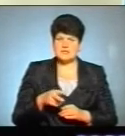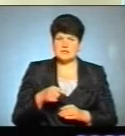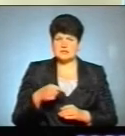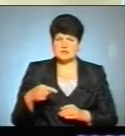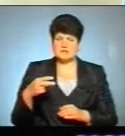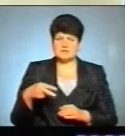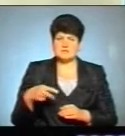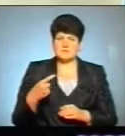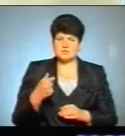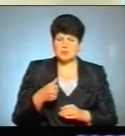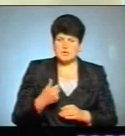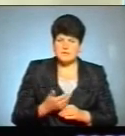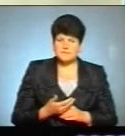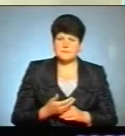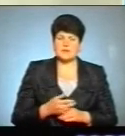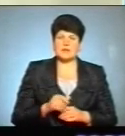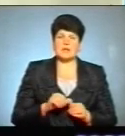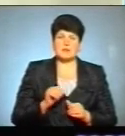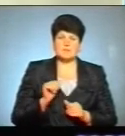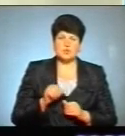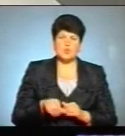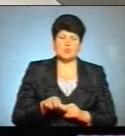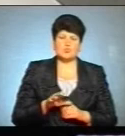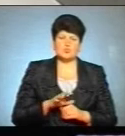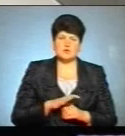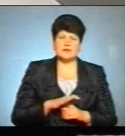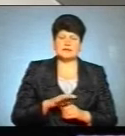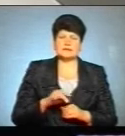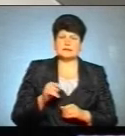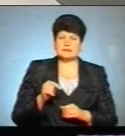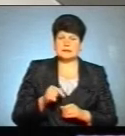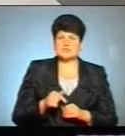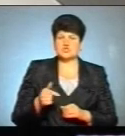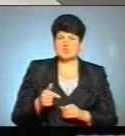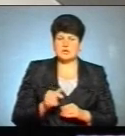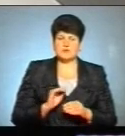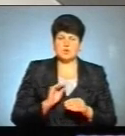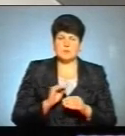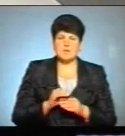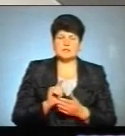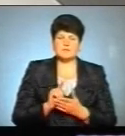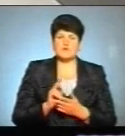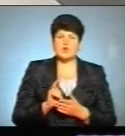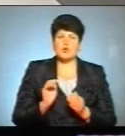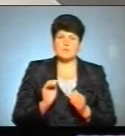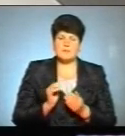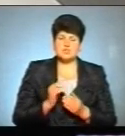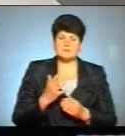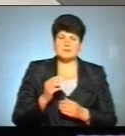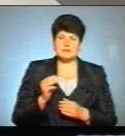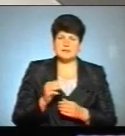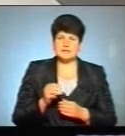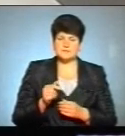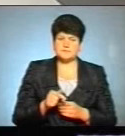2020-2021 років. Крім того, ви знаєте, що була 1000 гривень доплата до пенсій, в кого менше розмір пенсії, менше 5 тисяч.